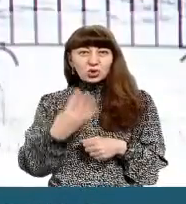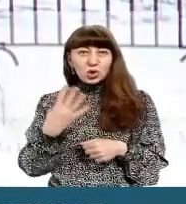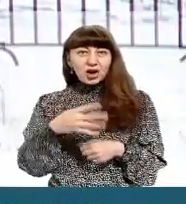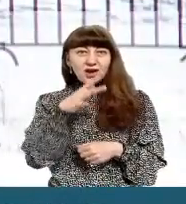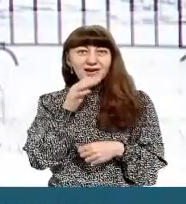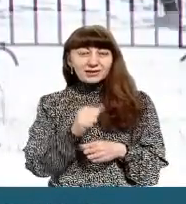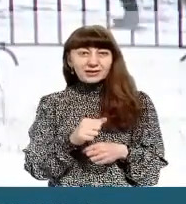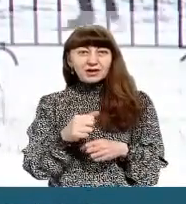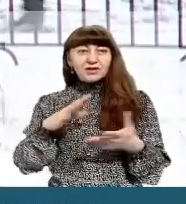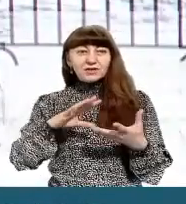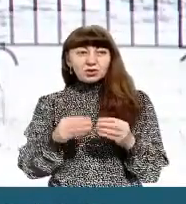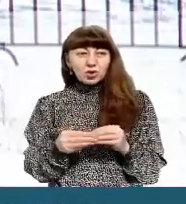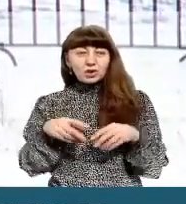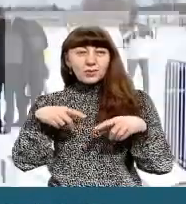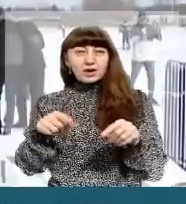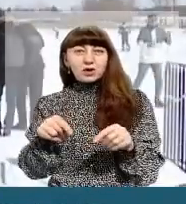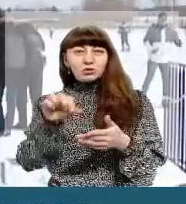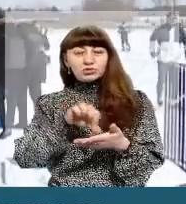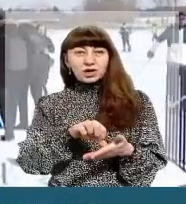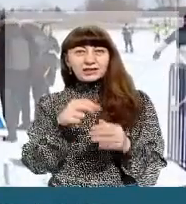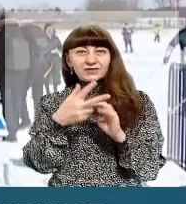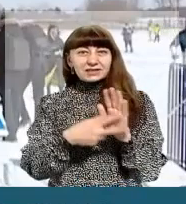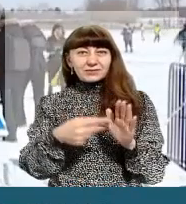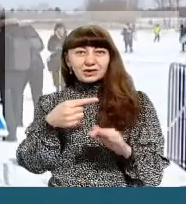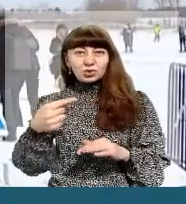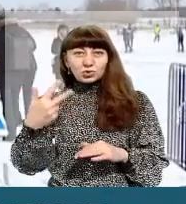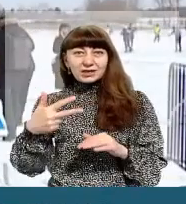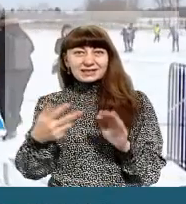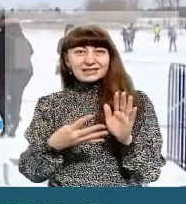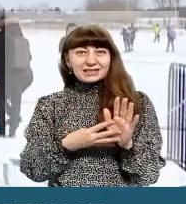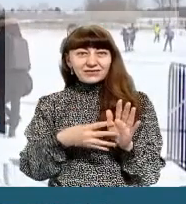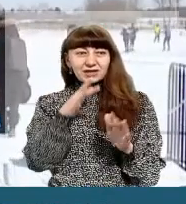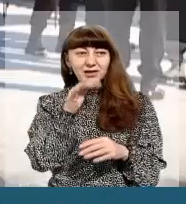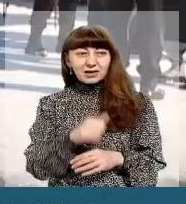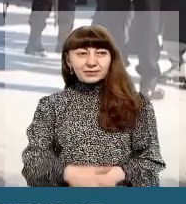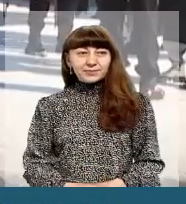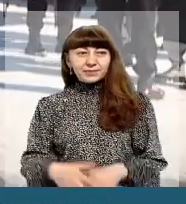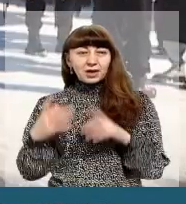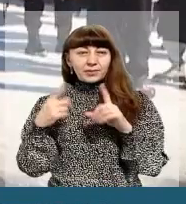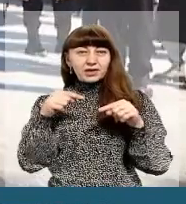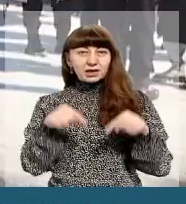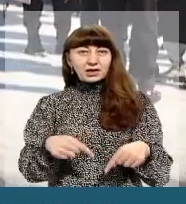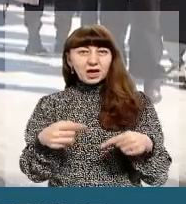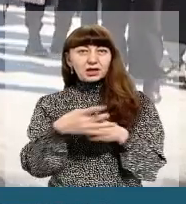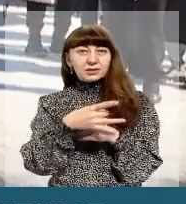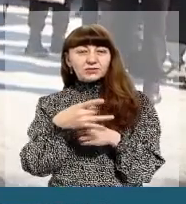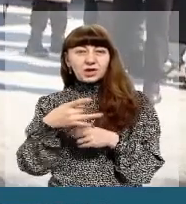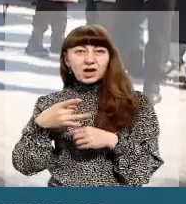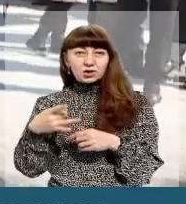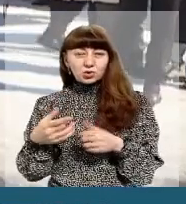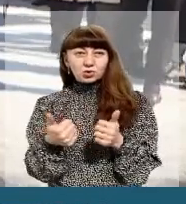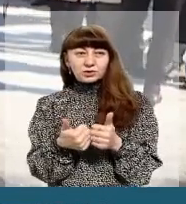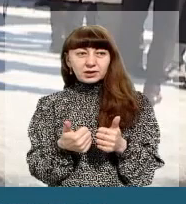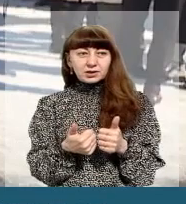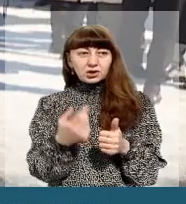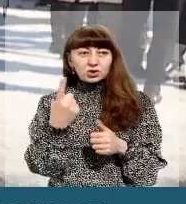лет. Заключительный круг пробежали участники от 18 до 39 лет. Приехали к нам близлежащие регионы, так скажем, в